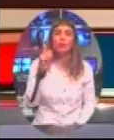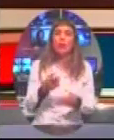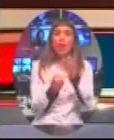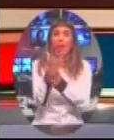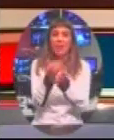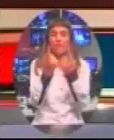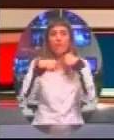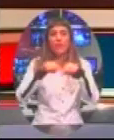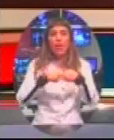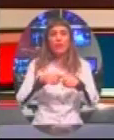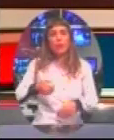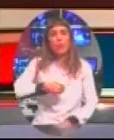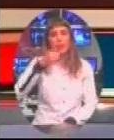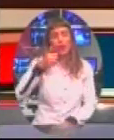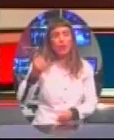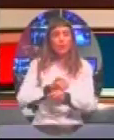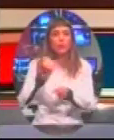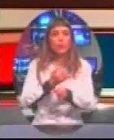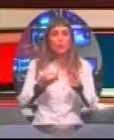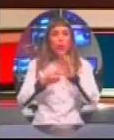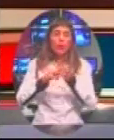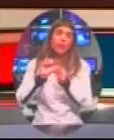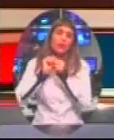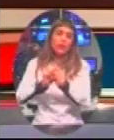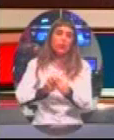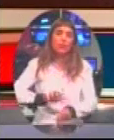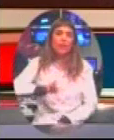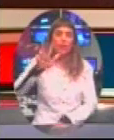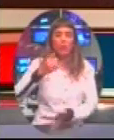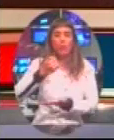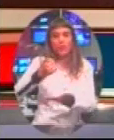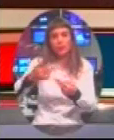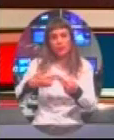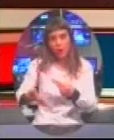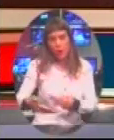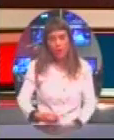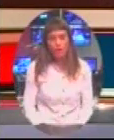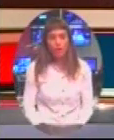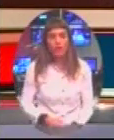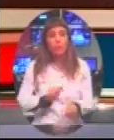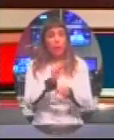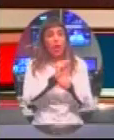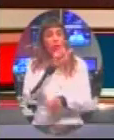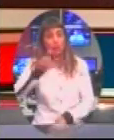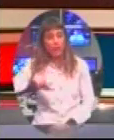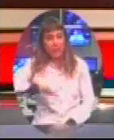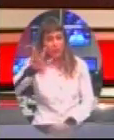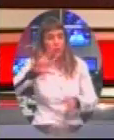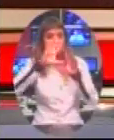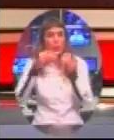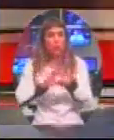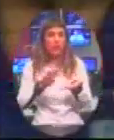מנכ"לים שתביא ליישום התוכנית לחיזוק הצפון כבר בתקציב הקרוב. על מחאת תושבי הצפון בכתבה של אור